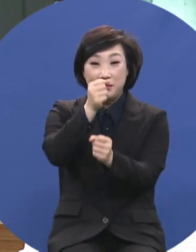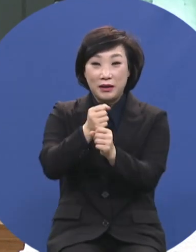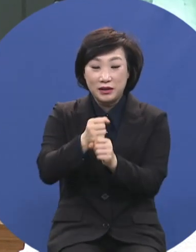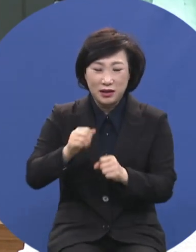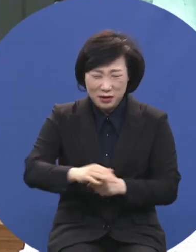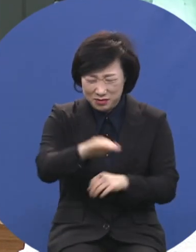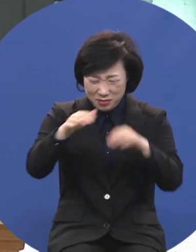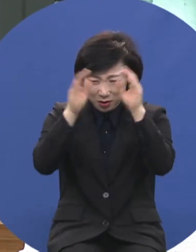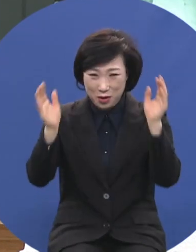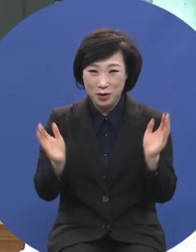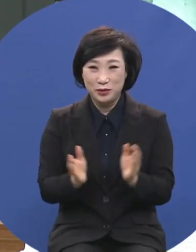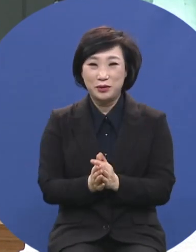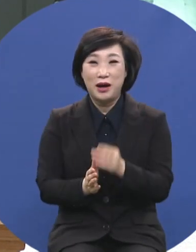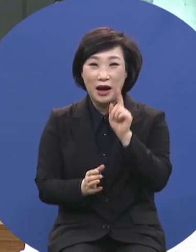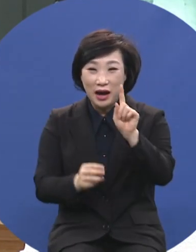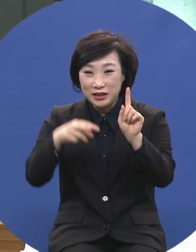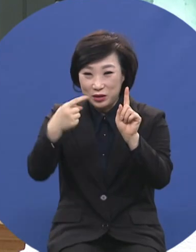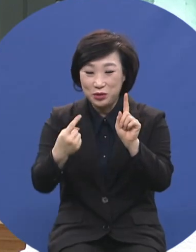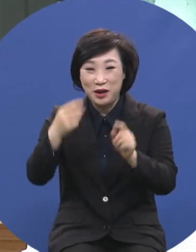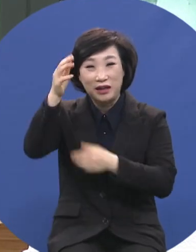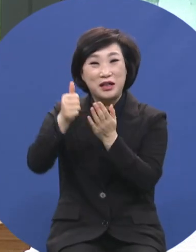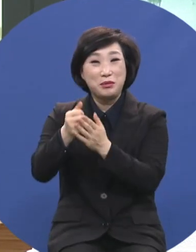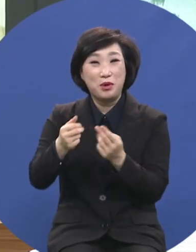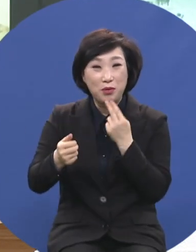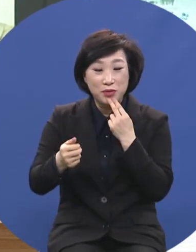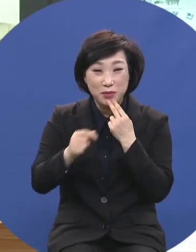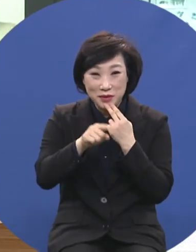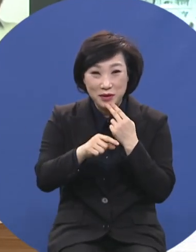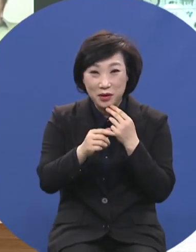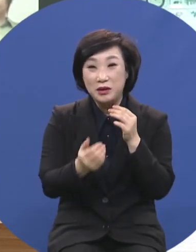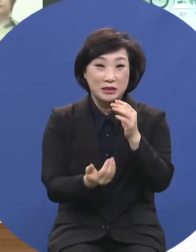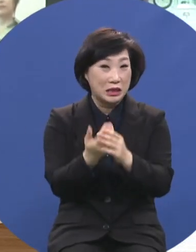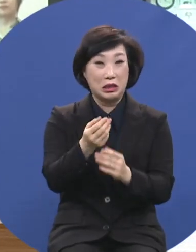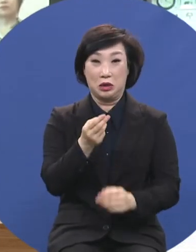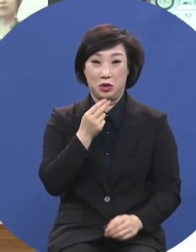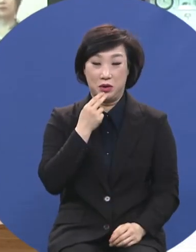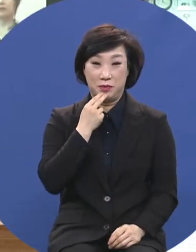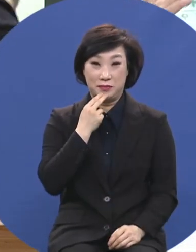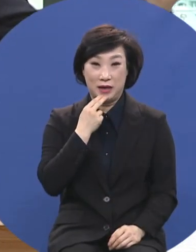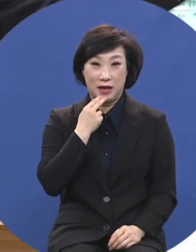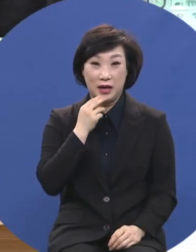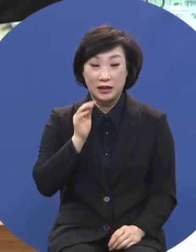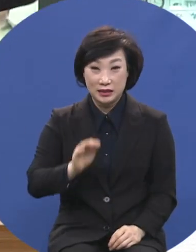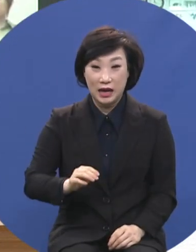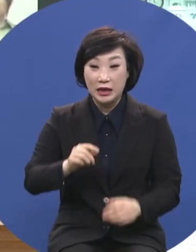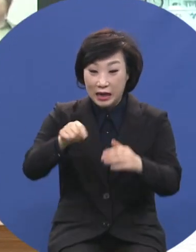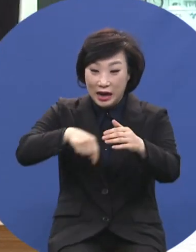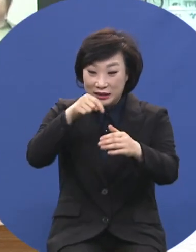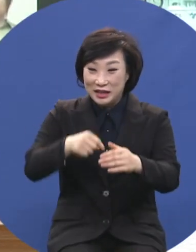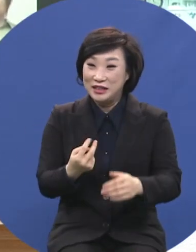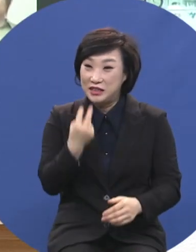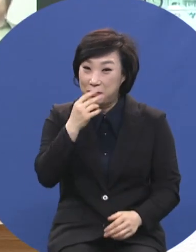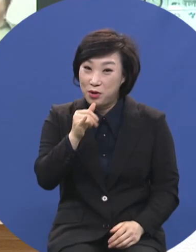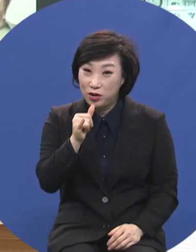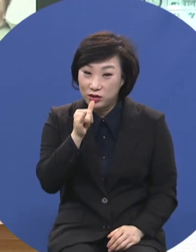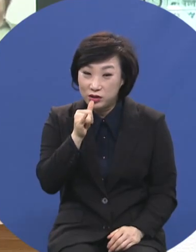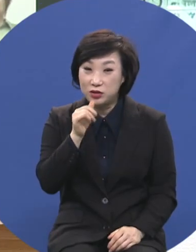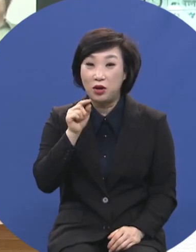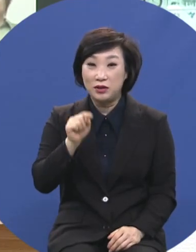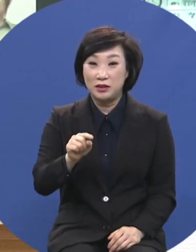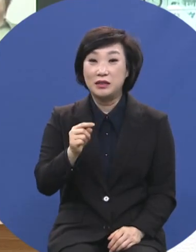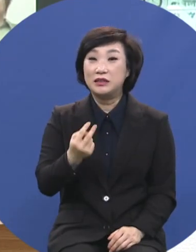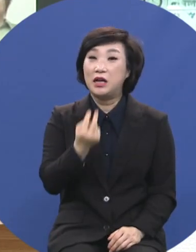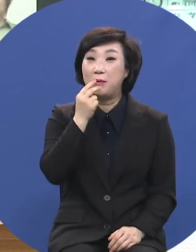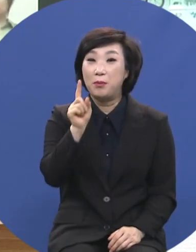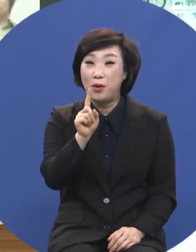것이 하나도 그가 없이는 된 것이 없다. 그 안에 생명이 있었으니